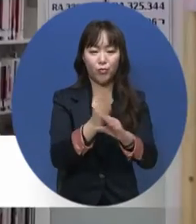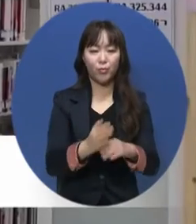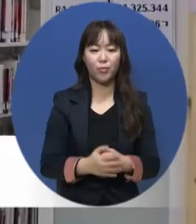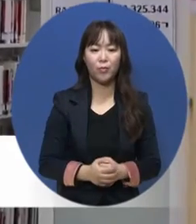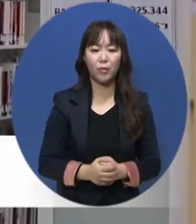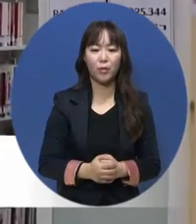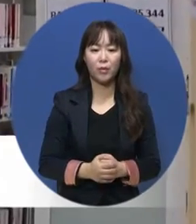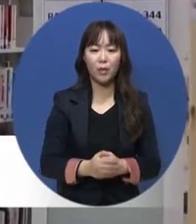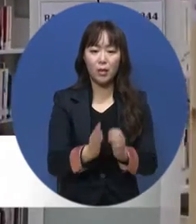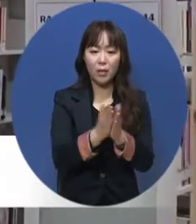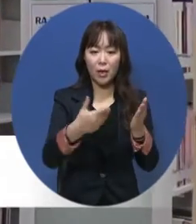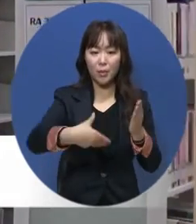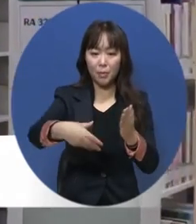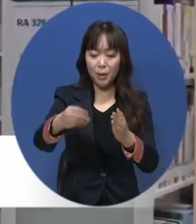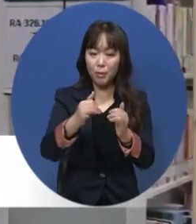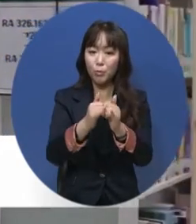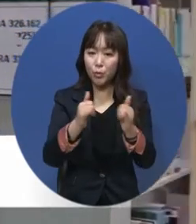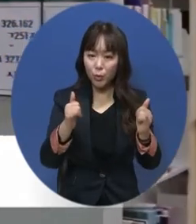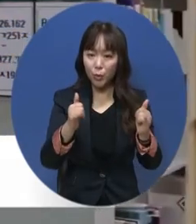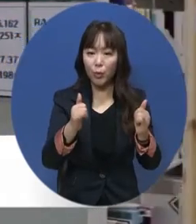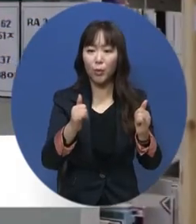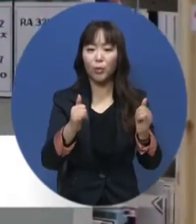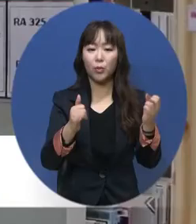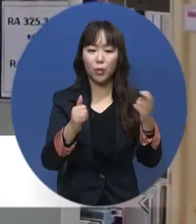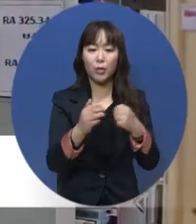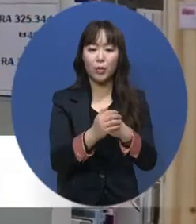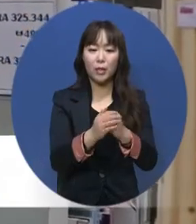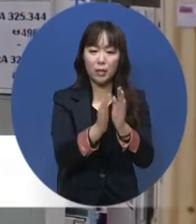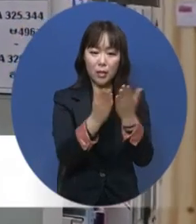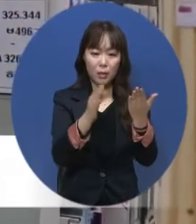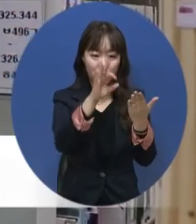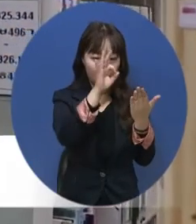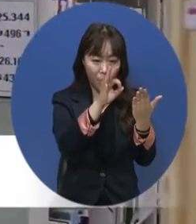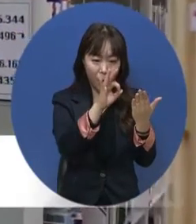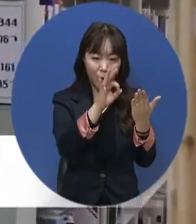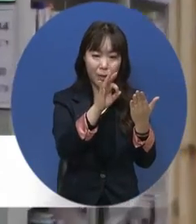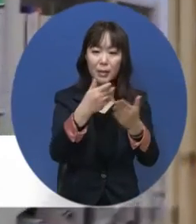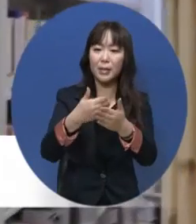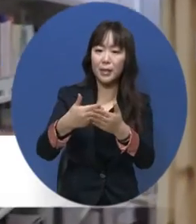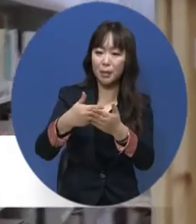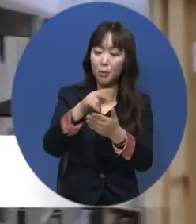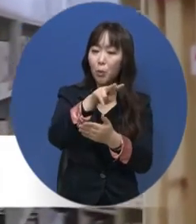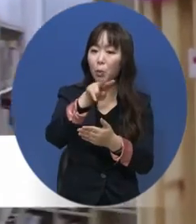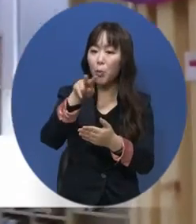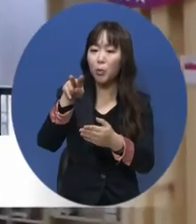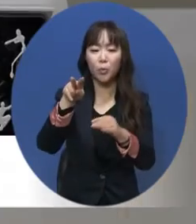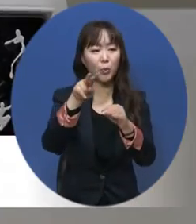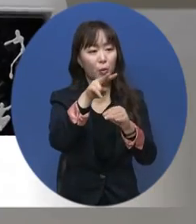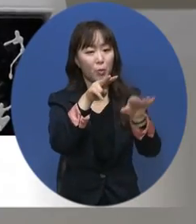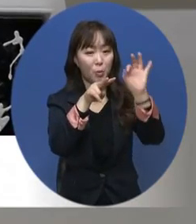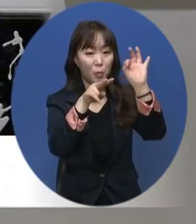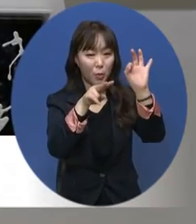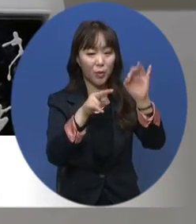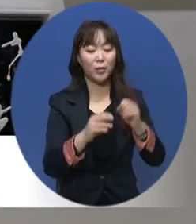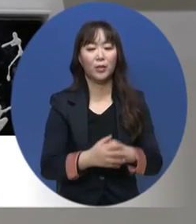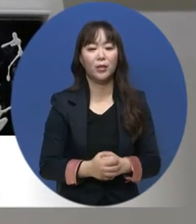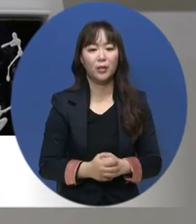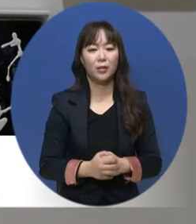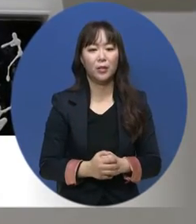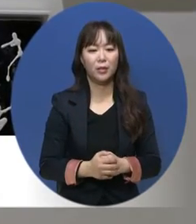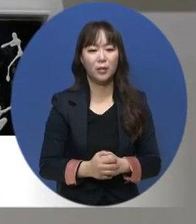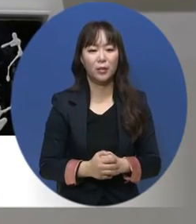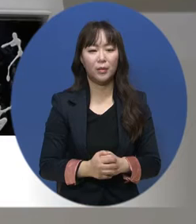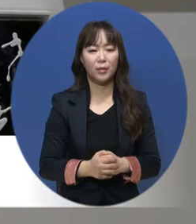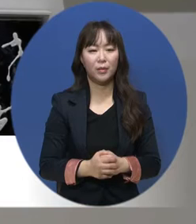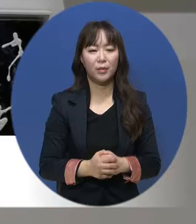있습니다. 책을 빌리시는 분도 그 책 보시면서 한 번씩 이렇게 그림도 감상하시면서 이렇게